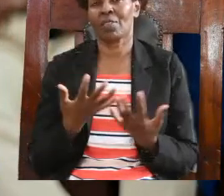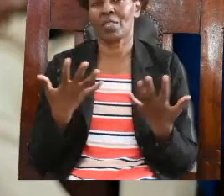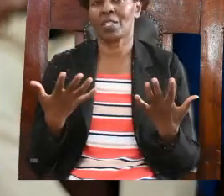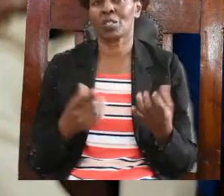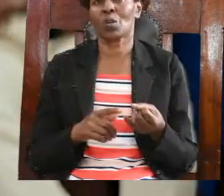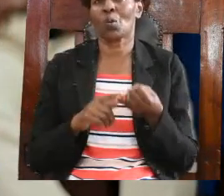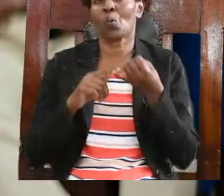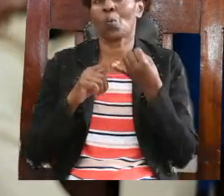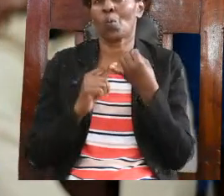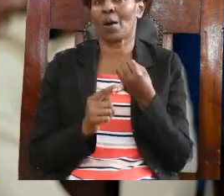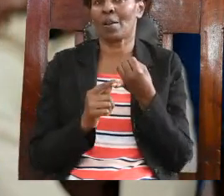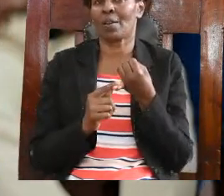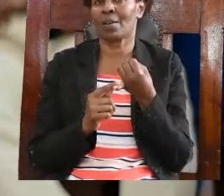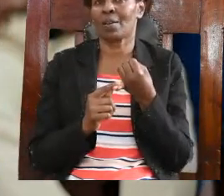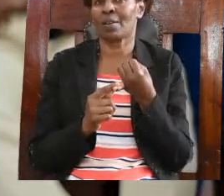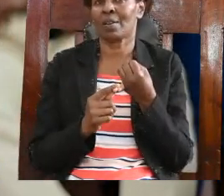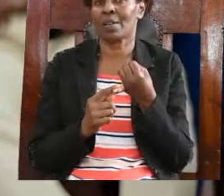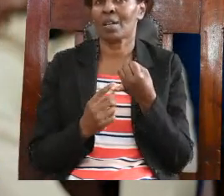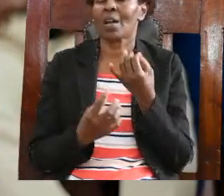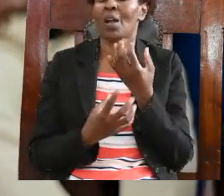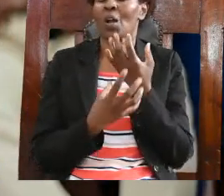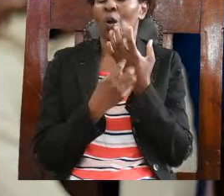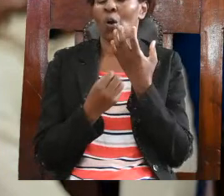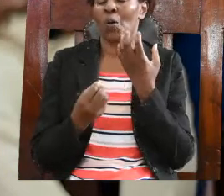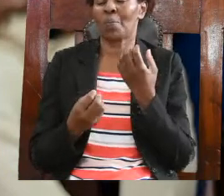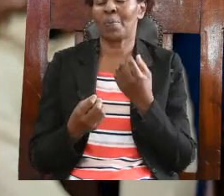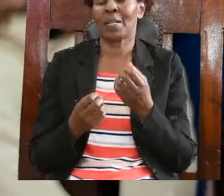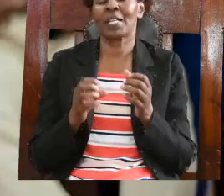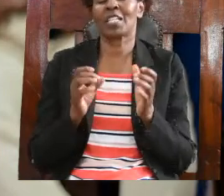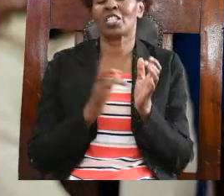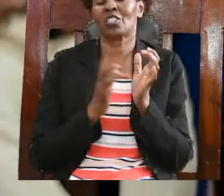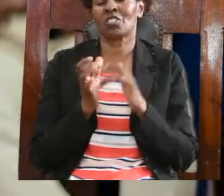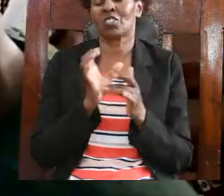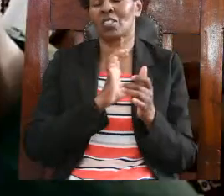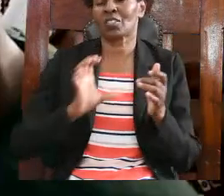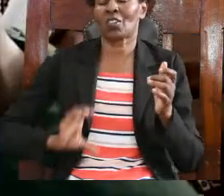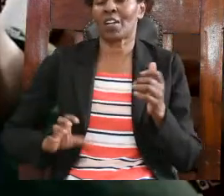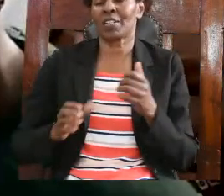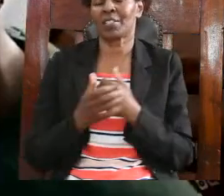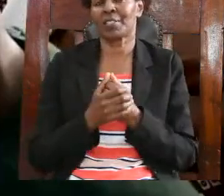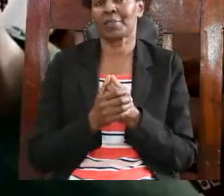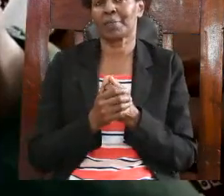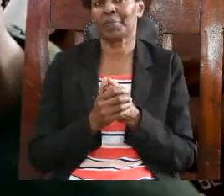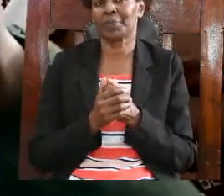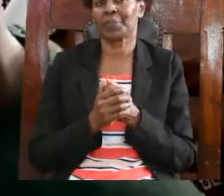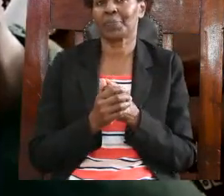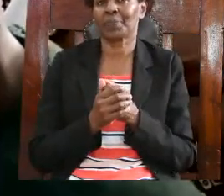ni kuiga mfano wa Kristo. Mwambie mwenzako kuiga mfano wa Kristo.